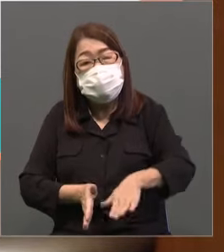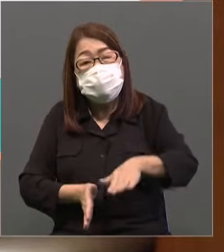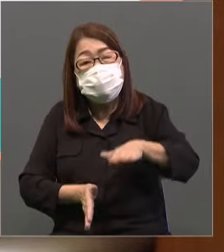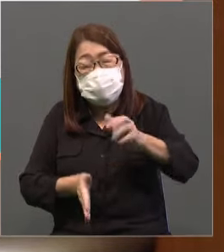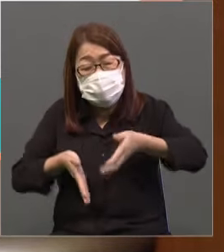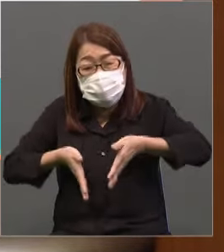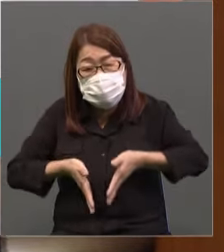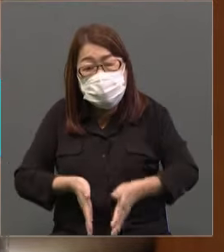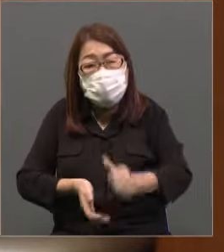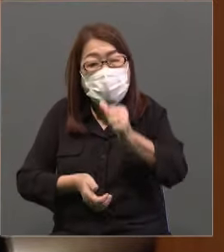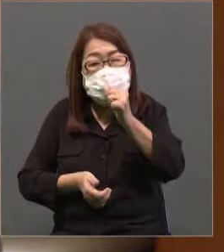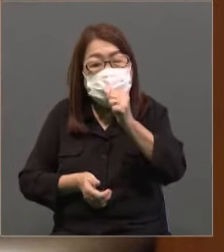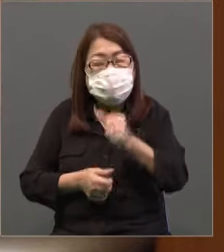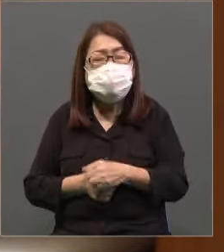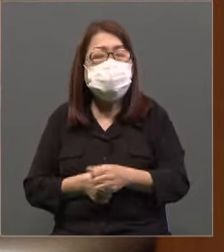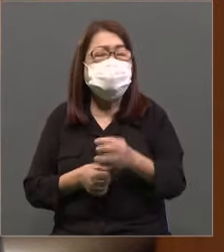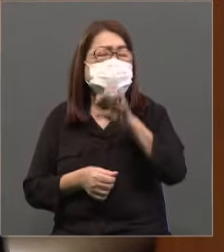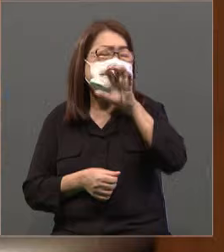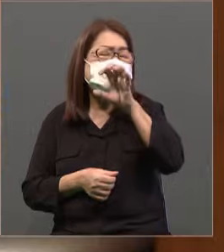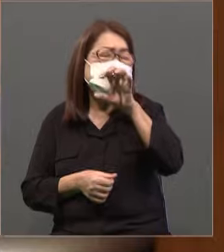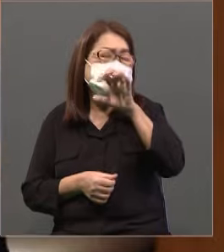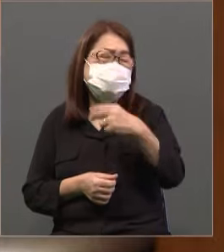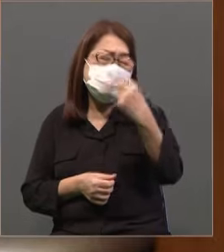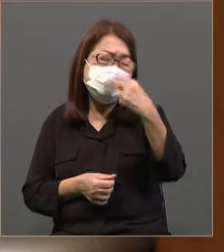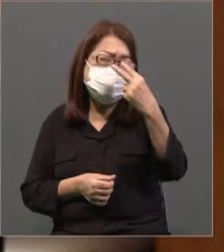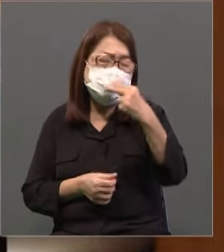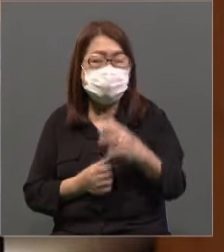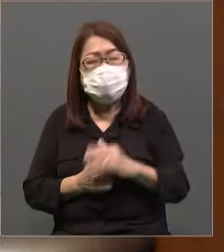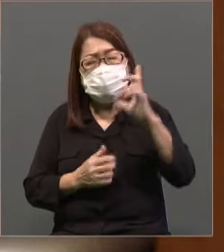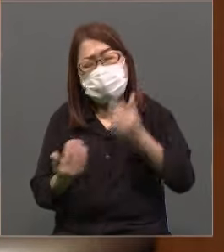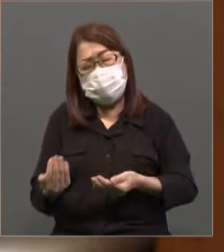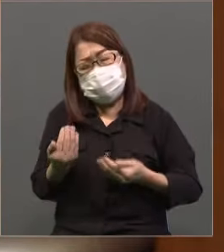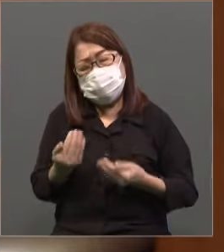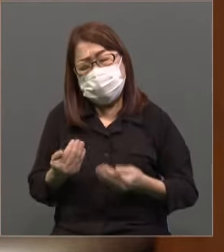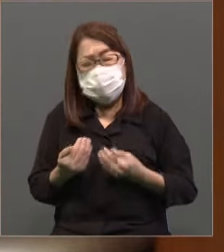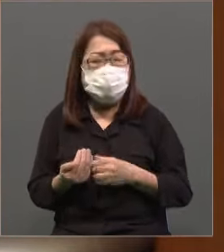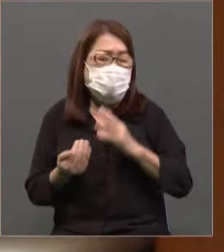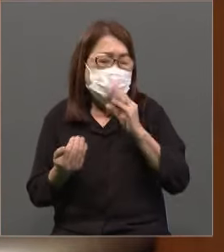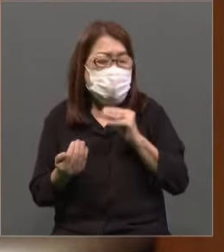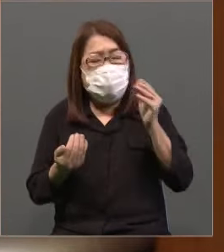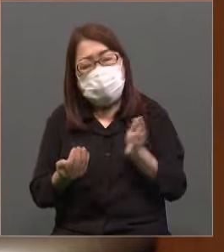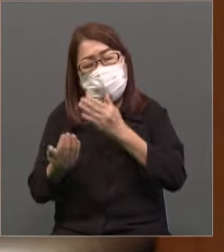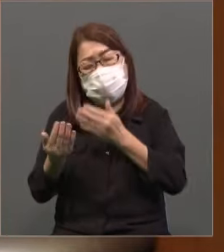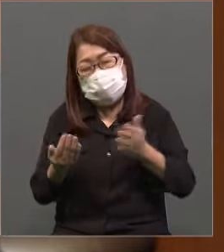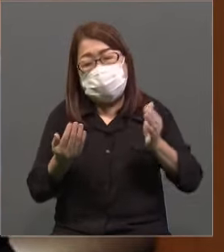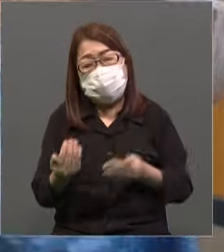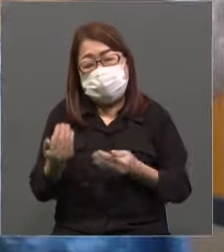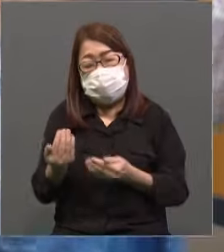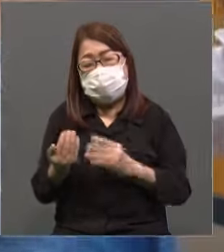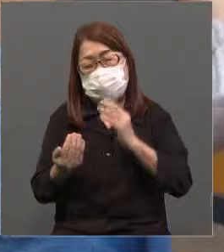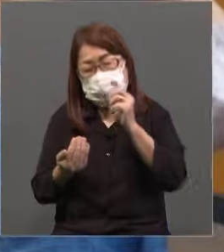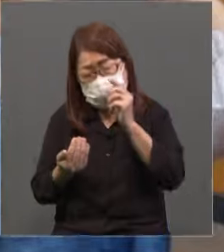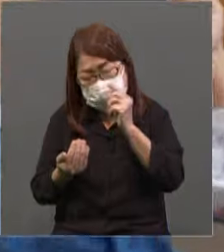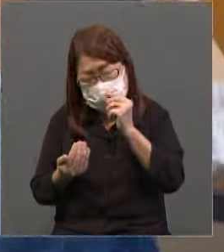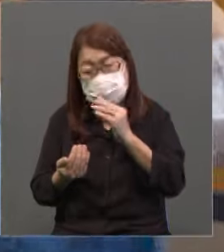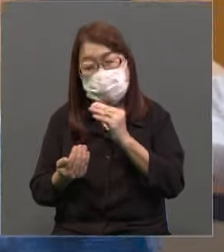กเนี่ยงอแงร้องไห้คุณแม่ปลอบประโลมด้วยเพลงเห่เพลงกล่อมเด็กก็เงียบซึ่ง